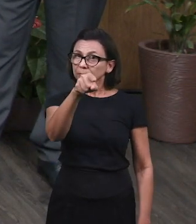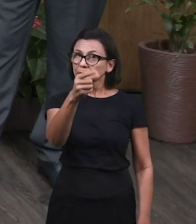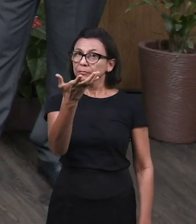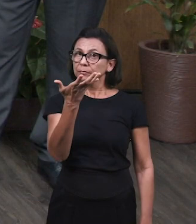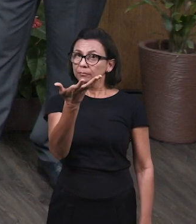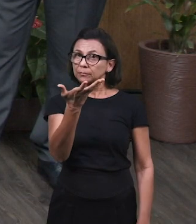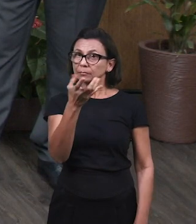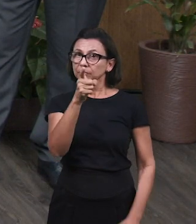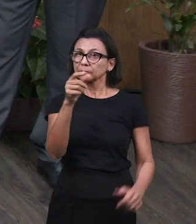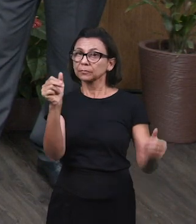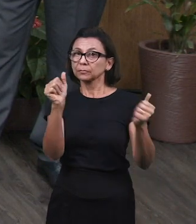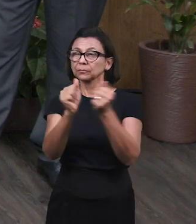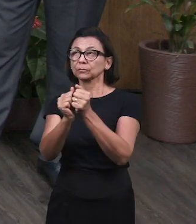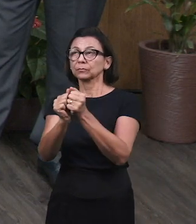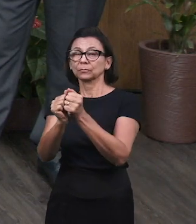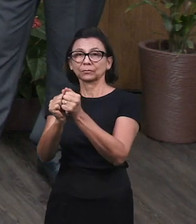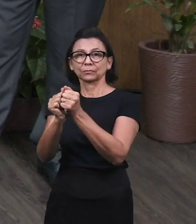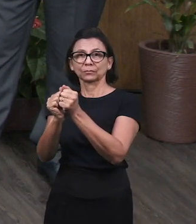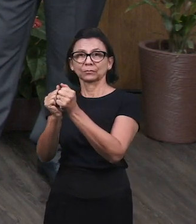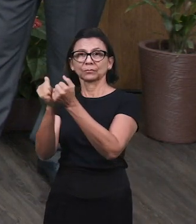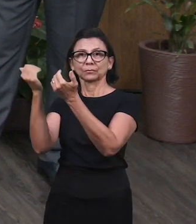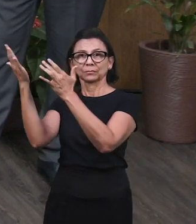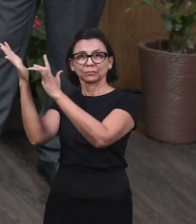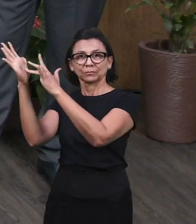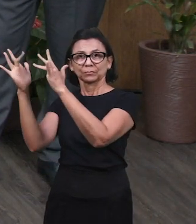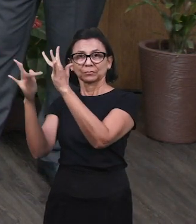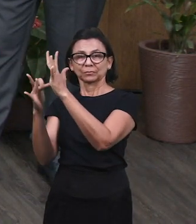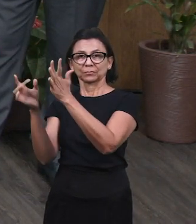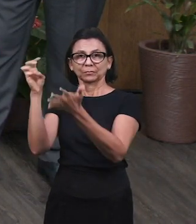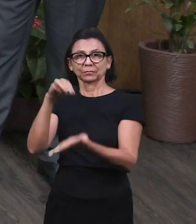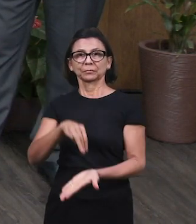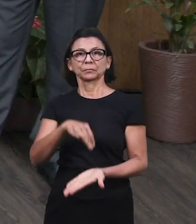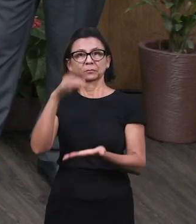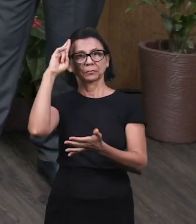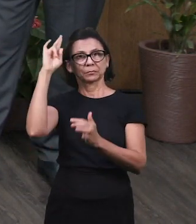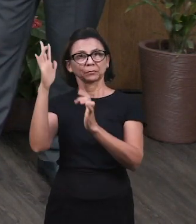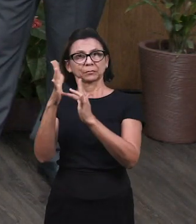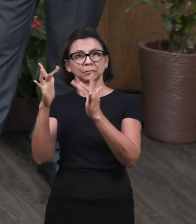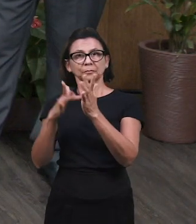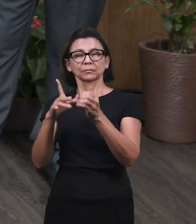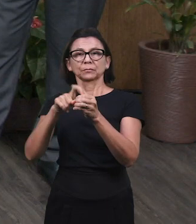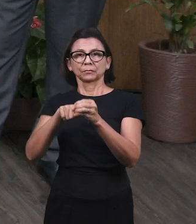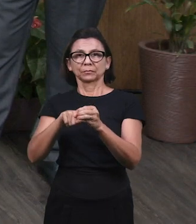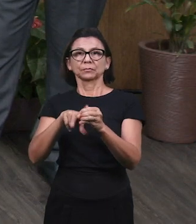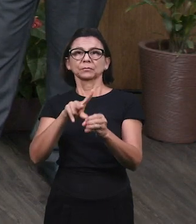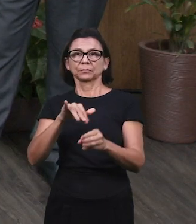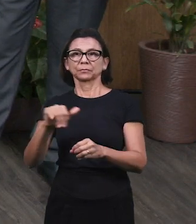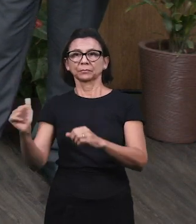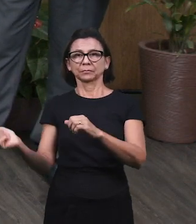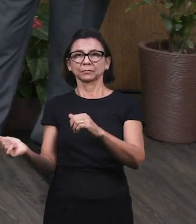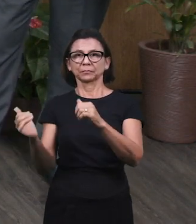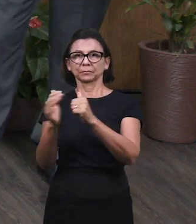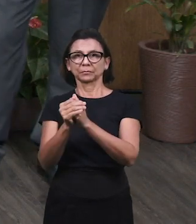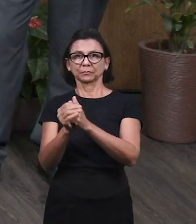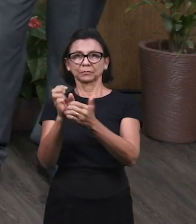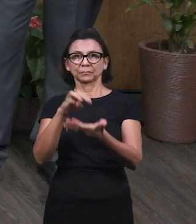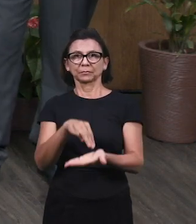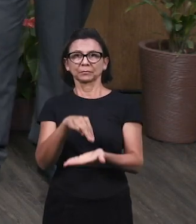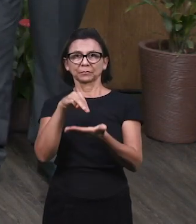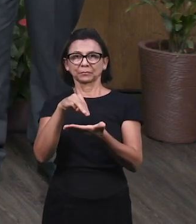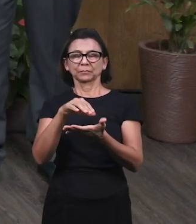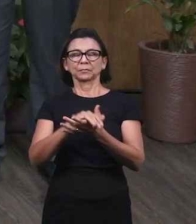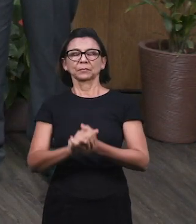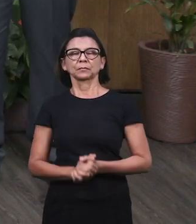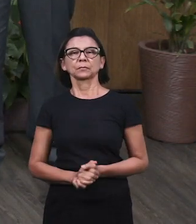Jésus vient. Amen. Le volet Leçons du Manaïm a son contenu produit à partir